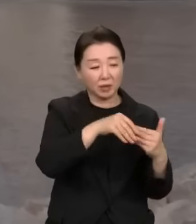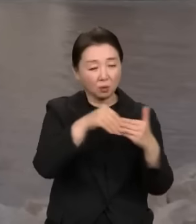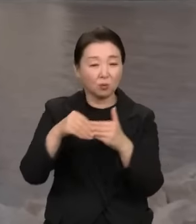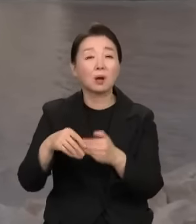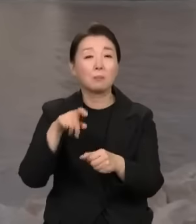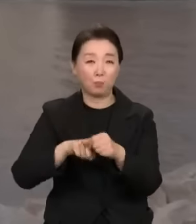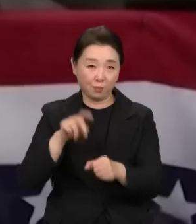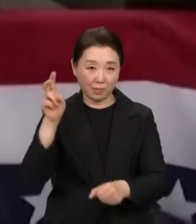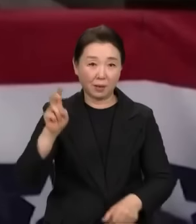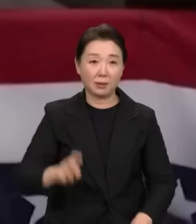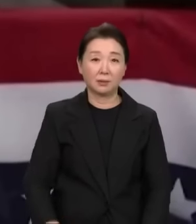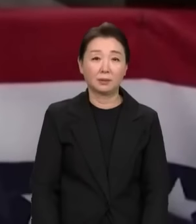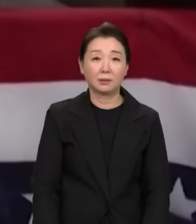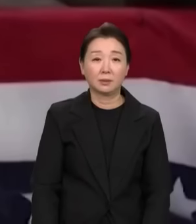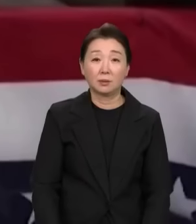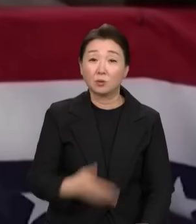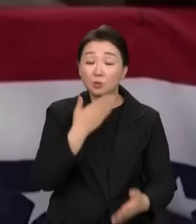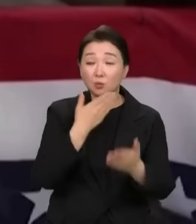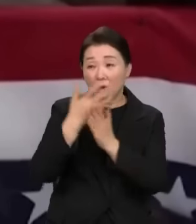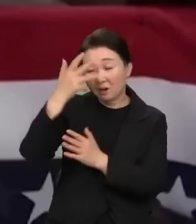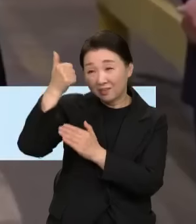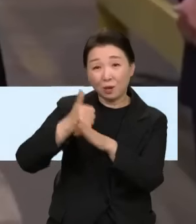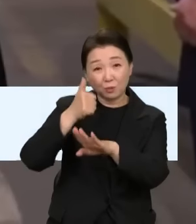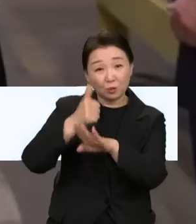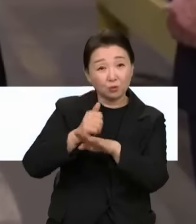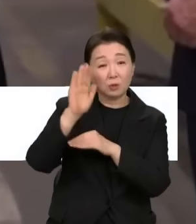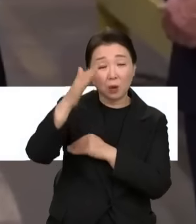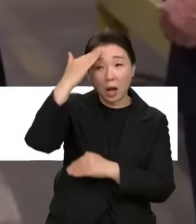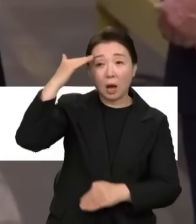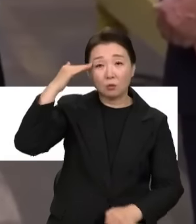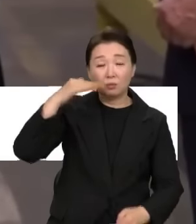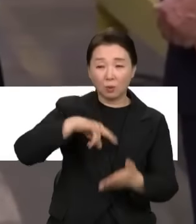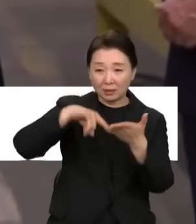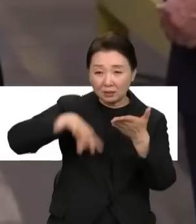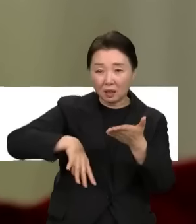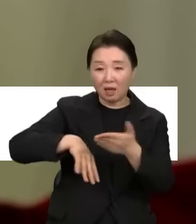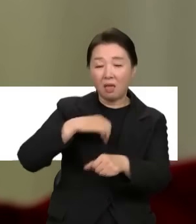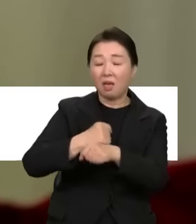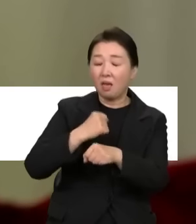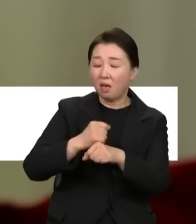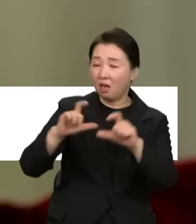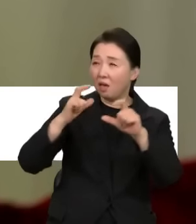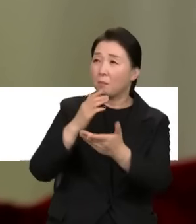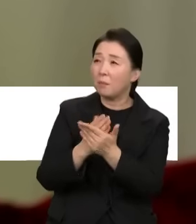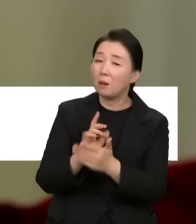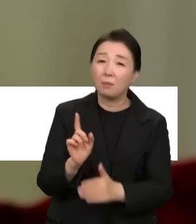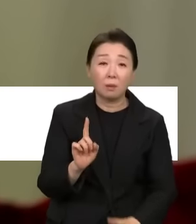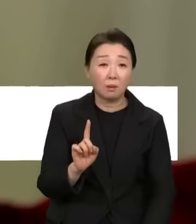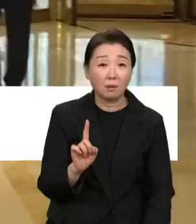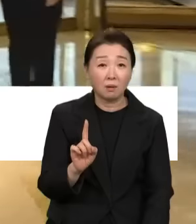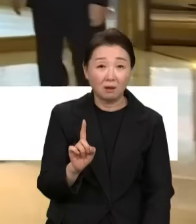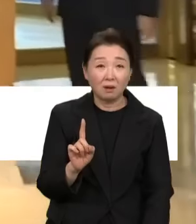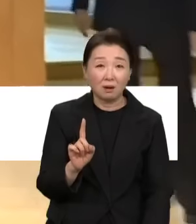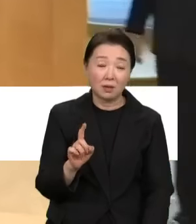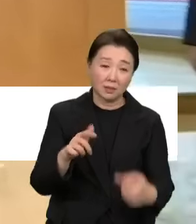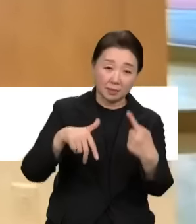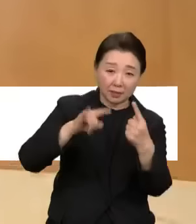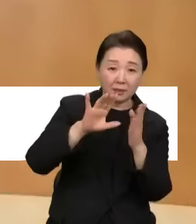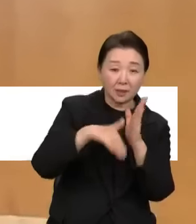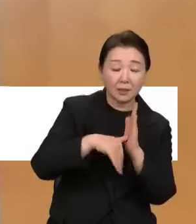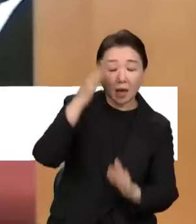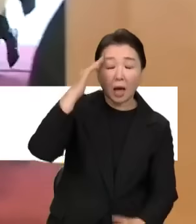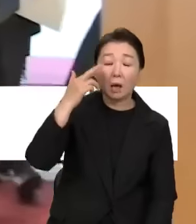분석도 나옵니다. 관건은 트럼프 취임 이후 한국에도 관세를 부과할지 여부인데 집권 1기 때처럼